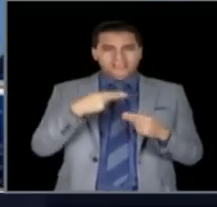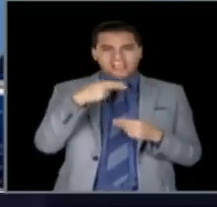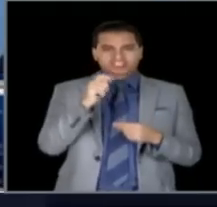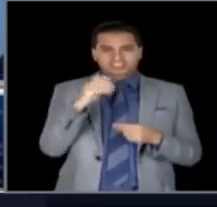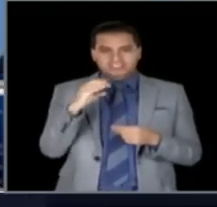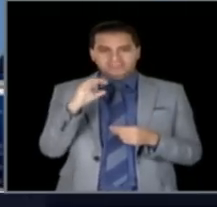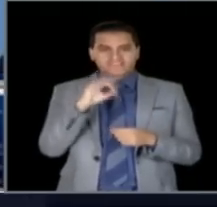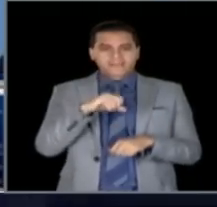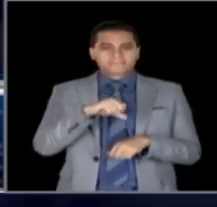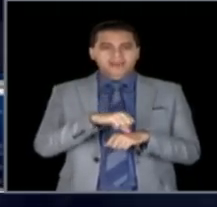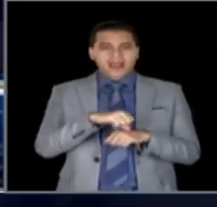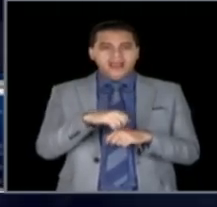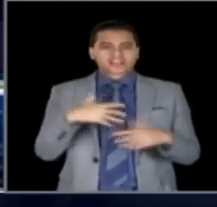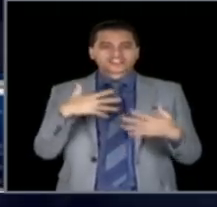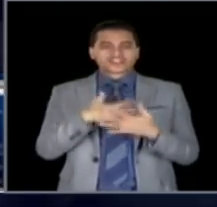الصين؟